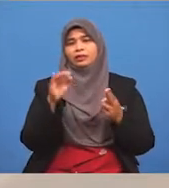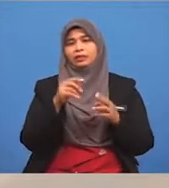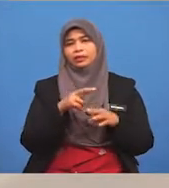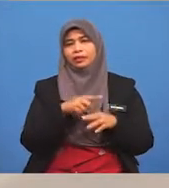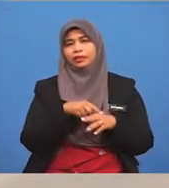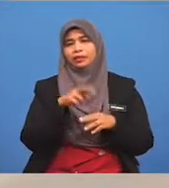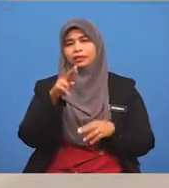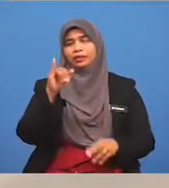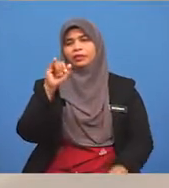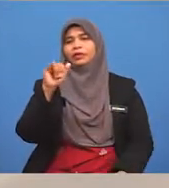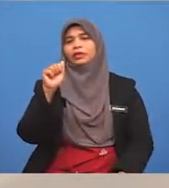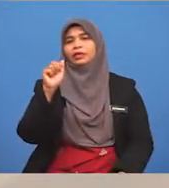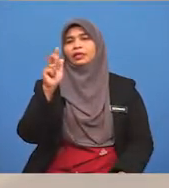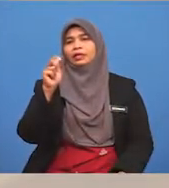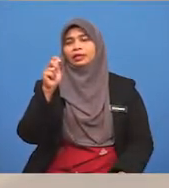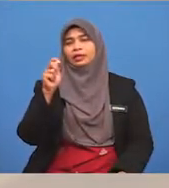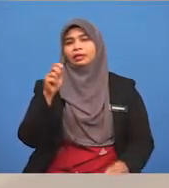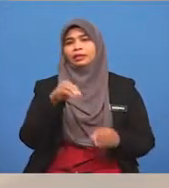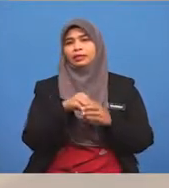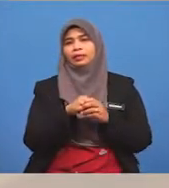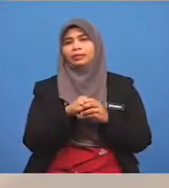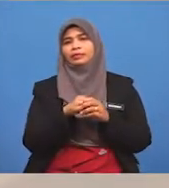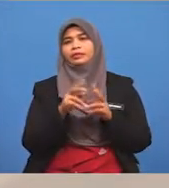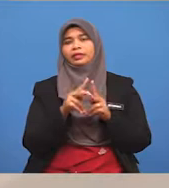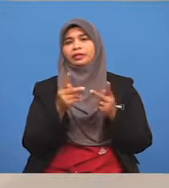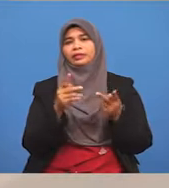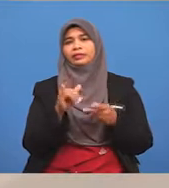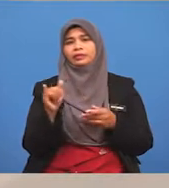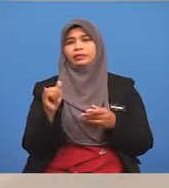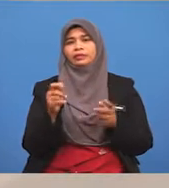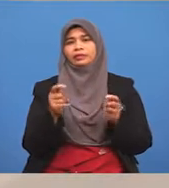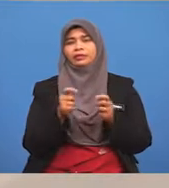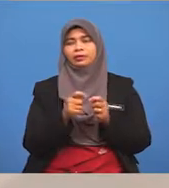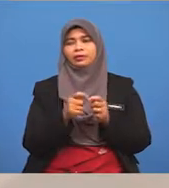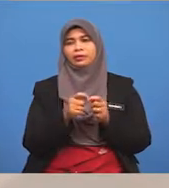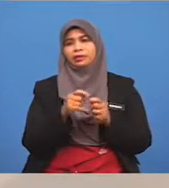kitabnya seperti yang dilakukan oleh Al-Bukhari dan Muslim.